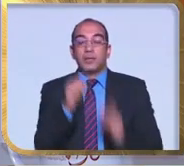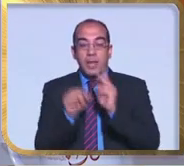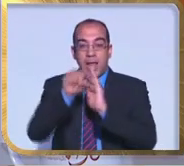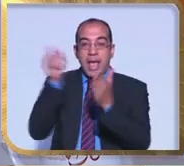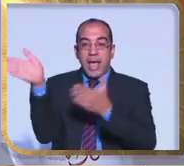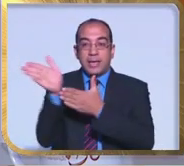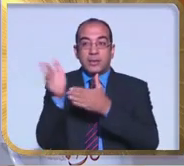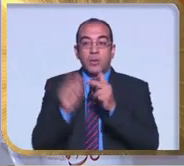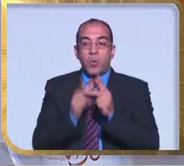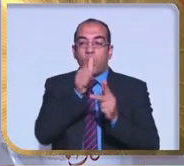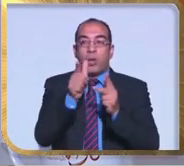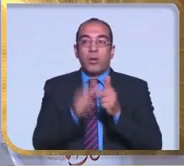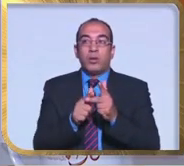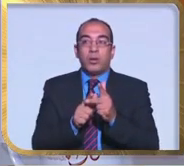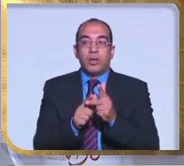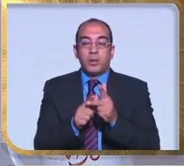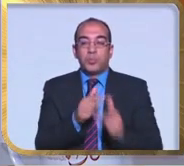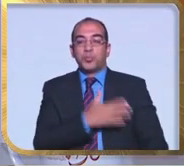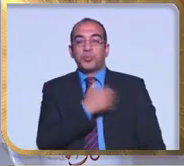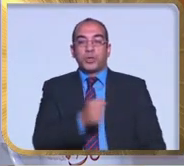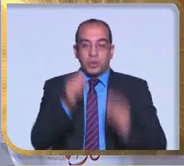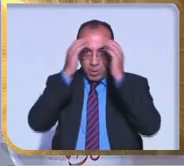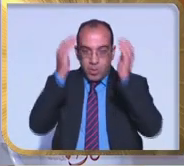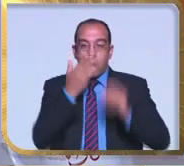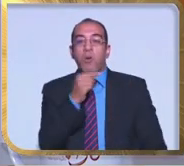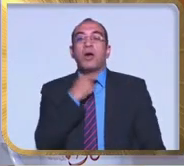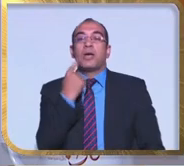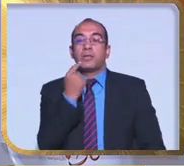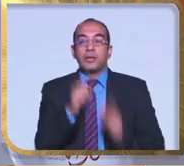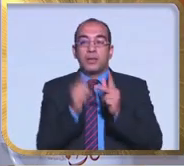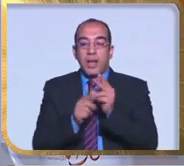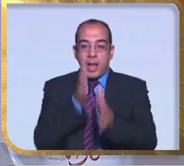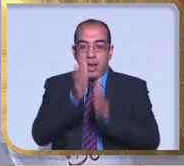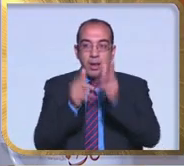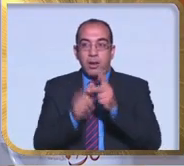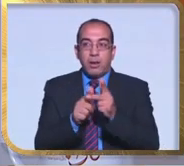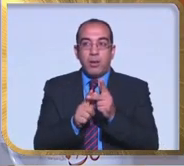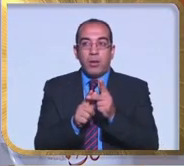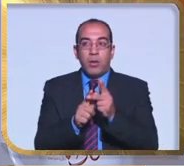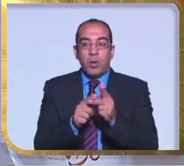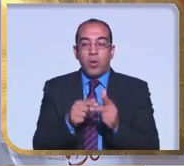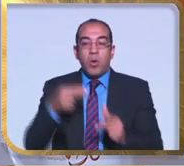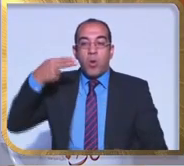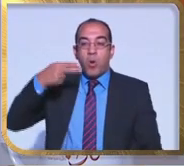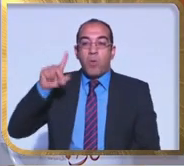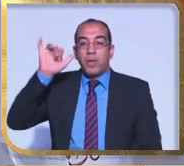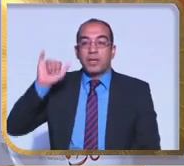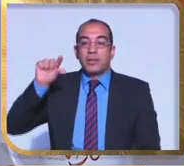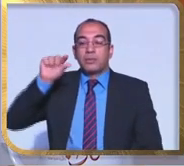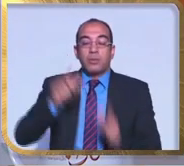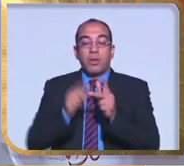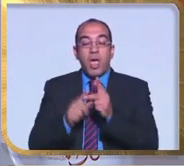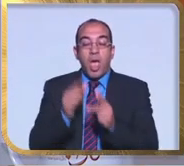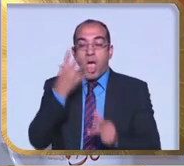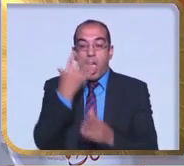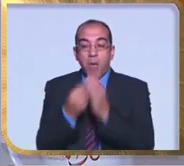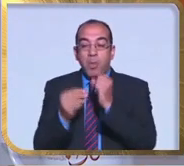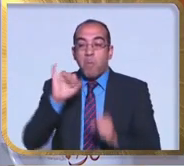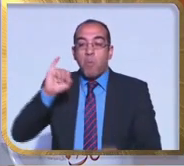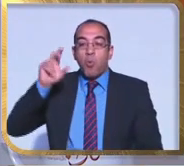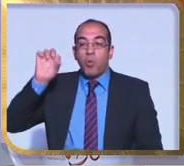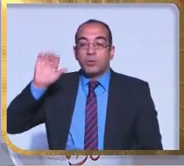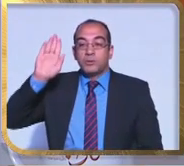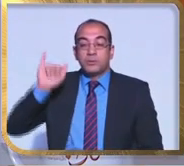الحديث، فقال الإمام البخاري: حدثنا عبيد الله بن موسى